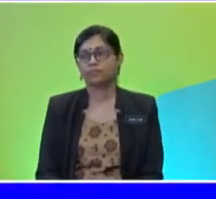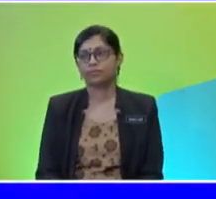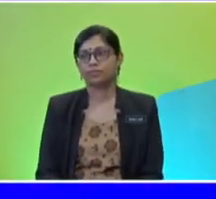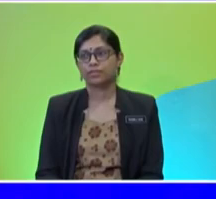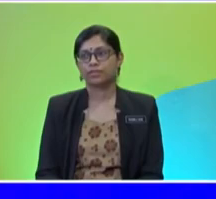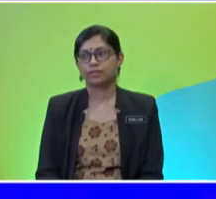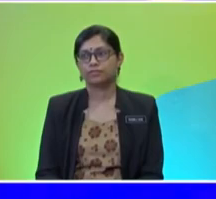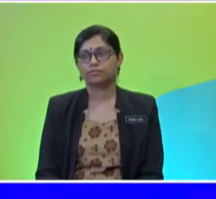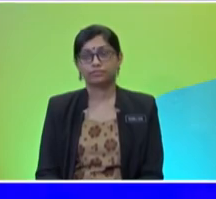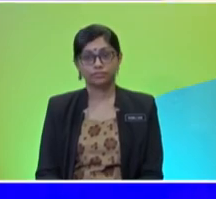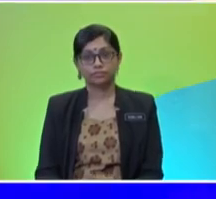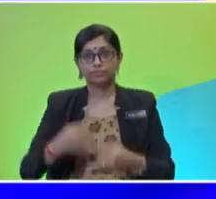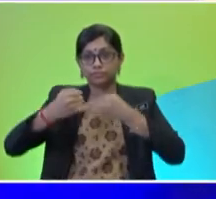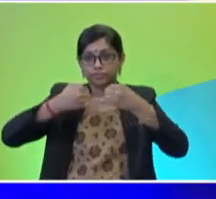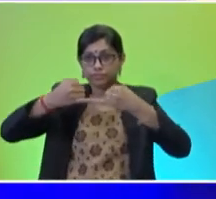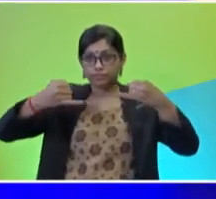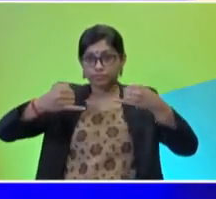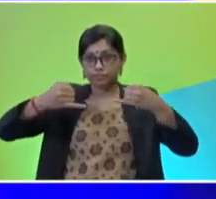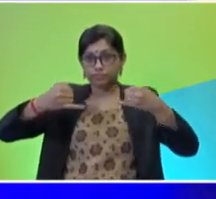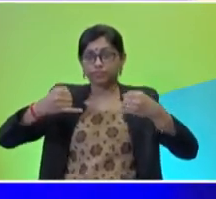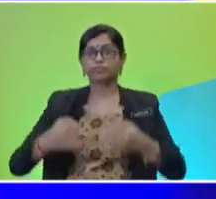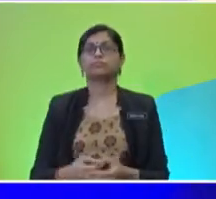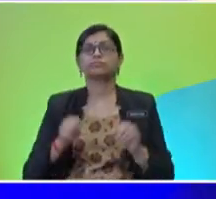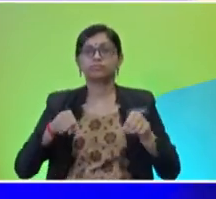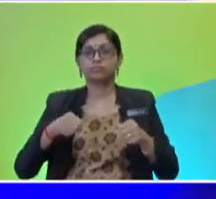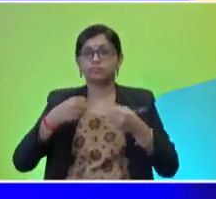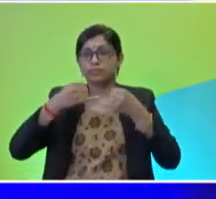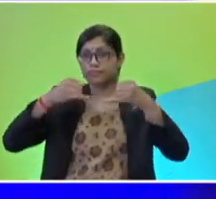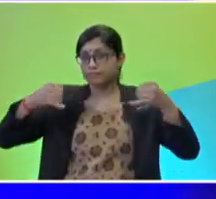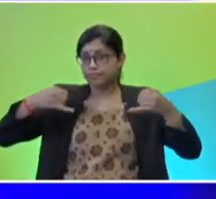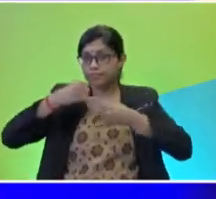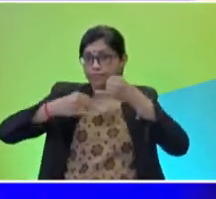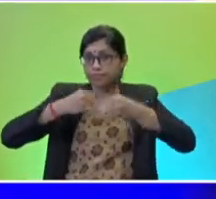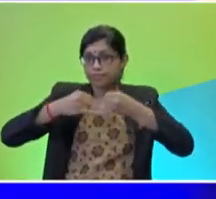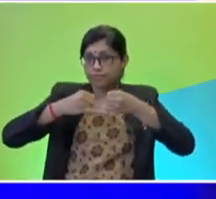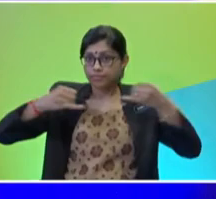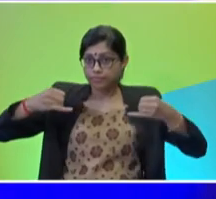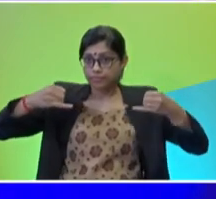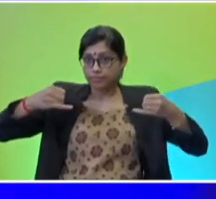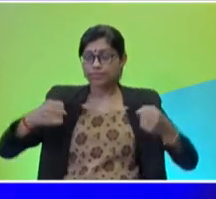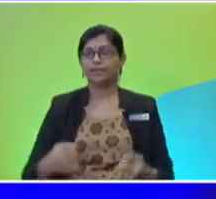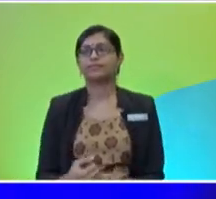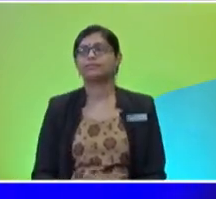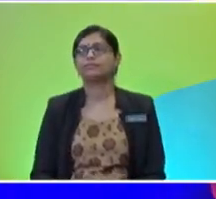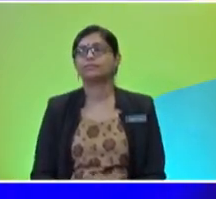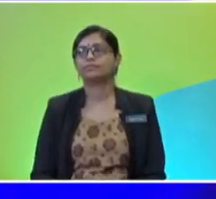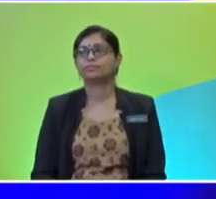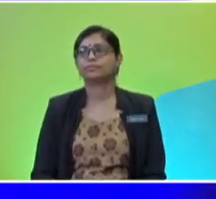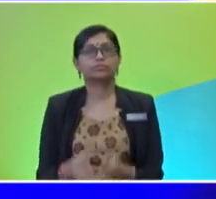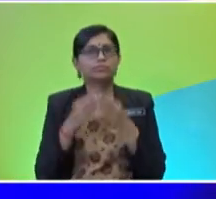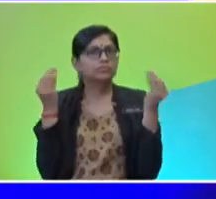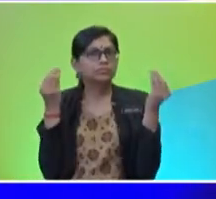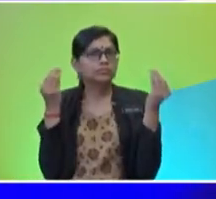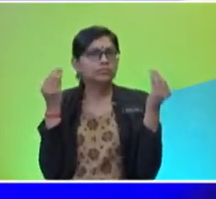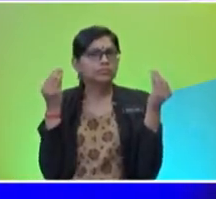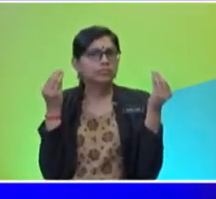Boleh tarik sikit tali dia. Nak bagi dia nampak kemas. Dah cikgu. Dah handsome. Ada